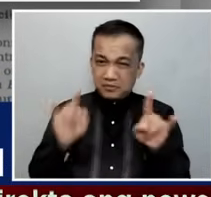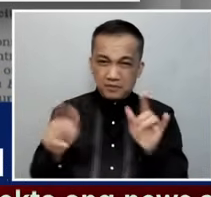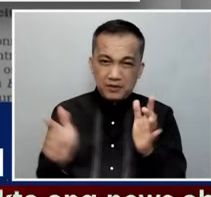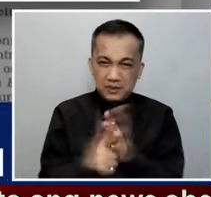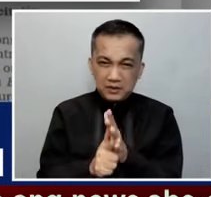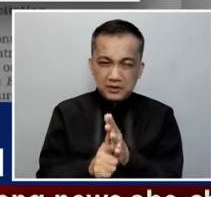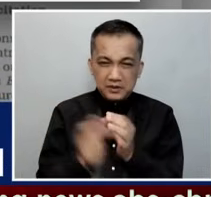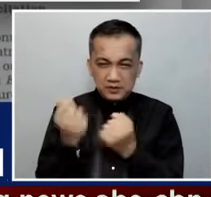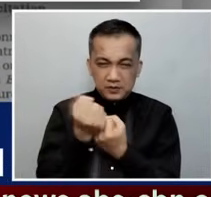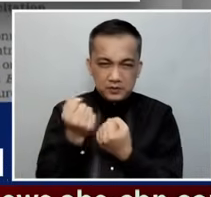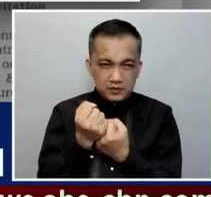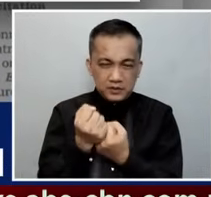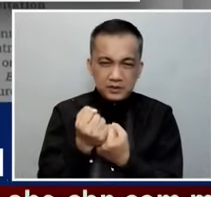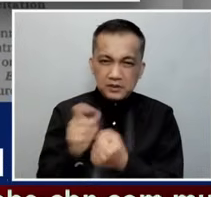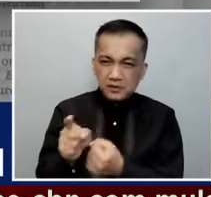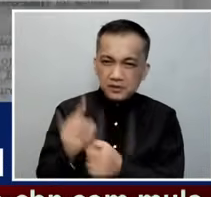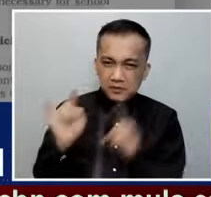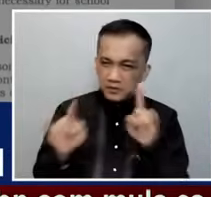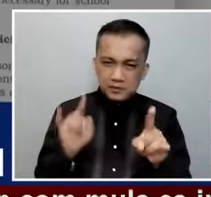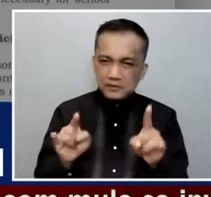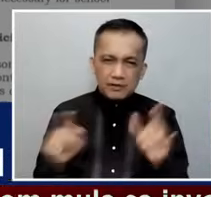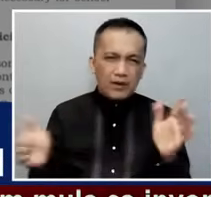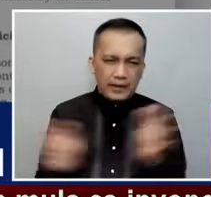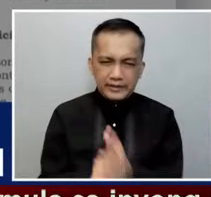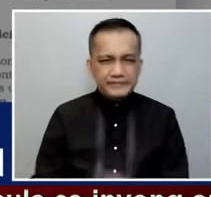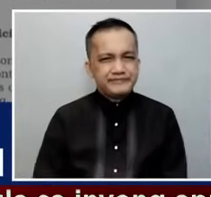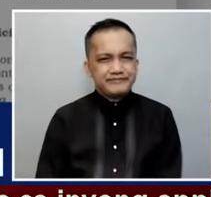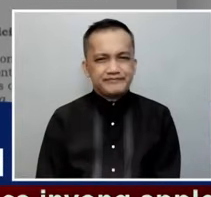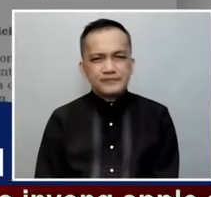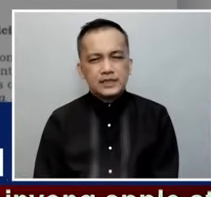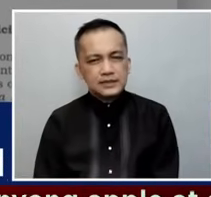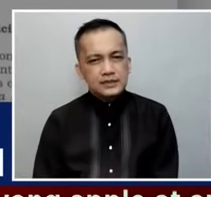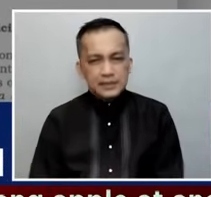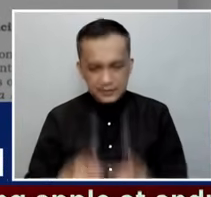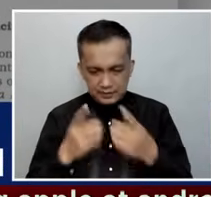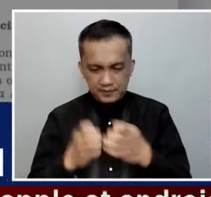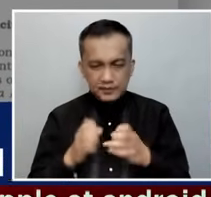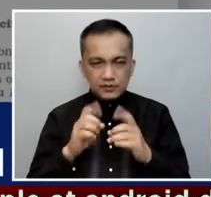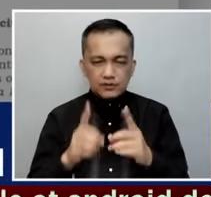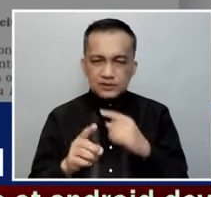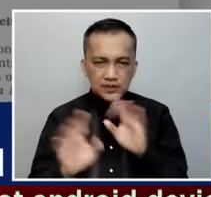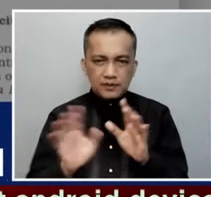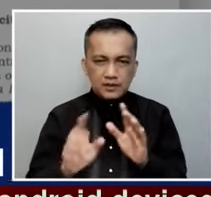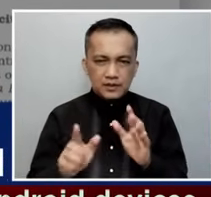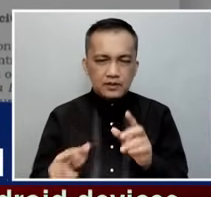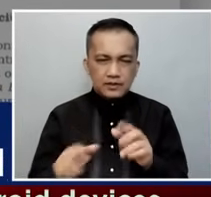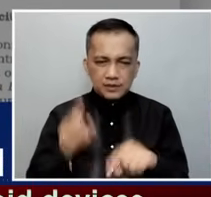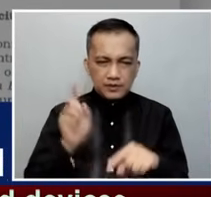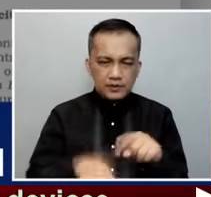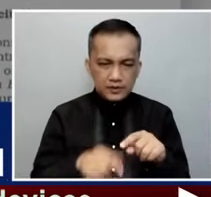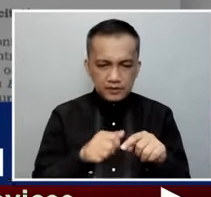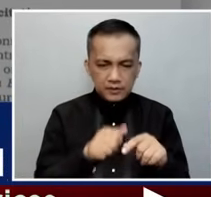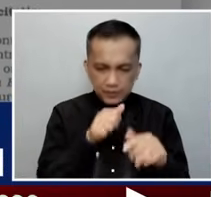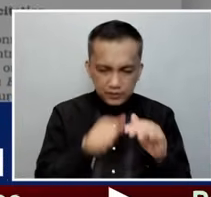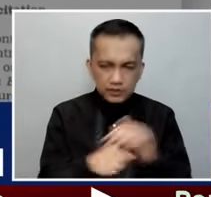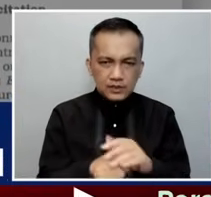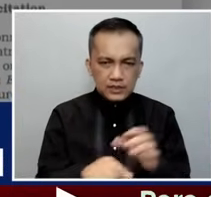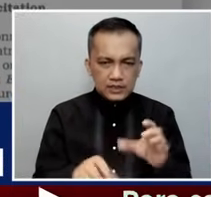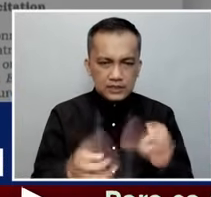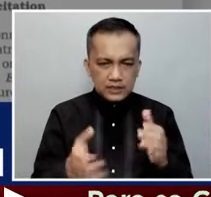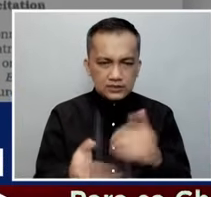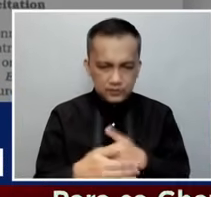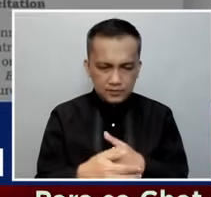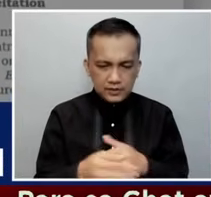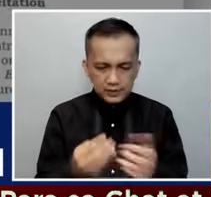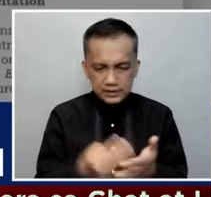sponsorship, endorsement o announcement. Ayon pa sa DepEd Order, hindi pwedeng pagtaguan ang mga classroom ng mga materyales